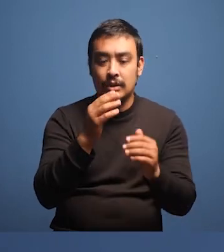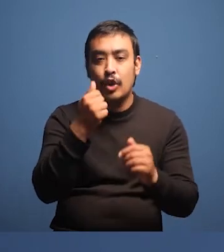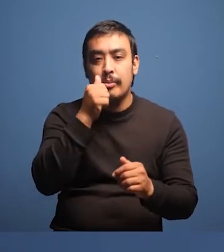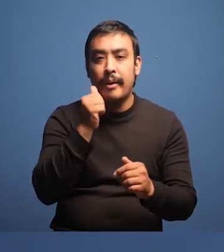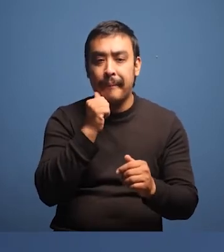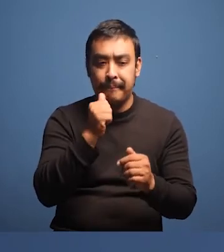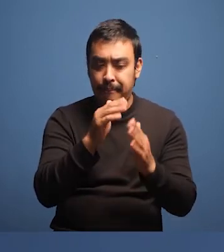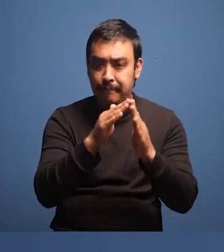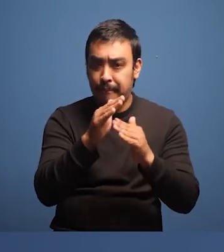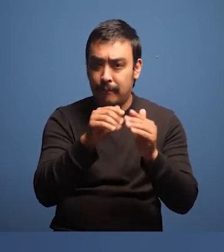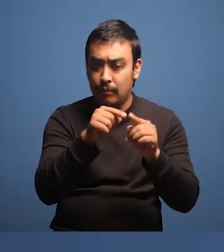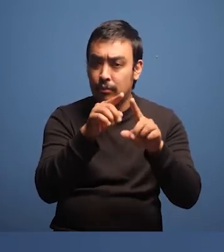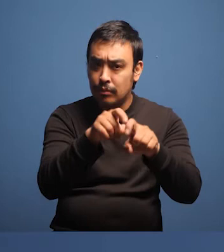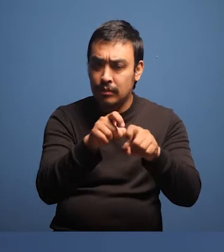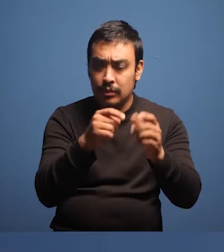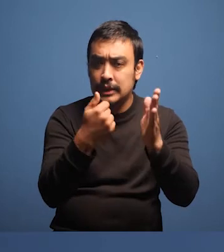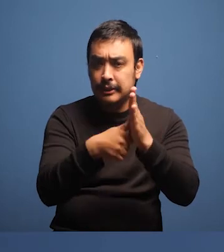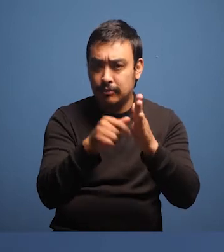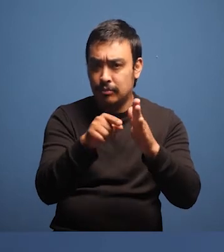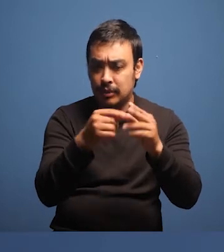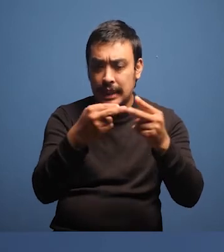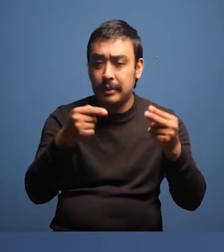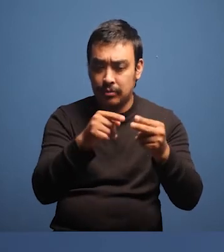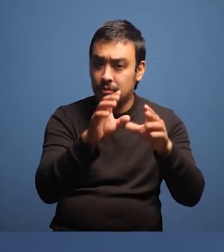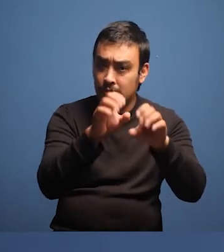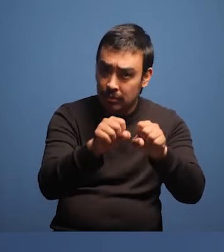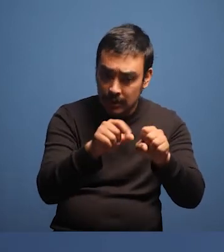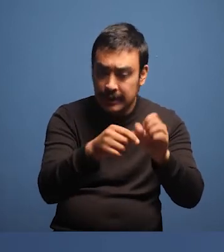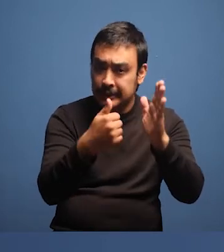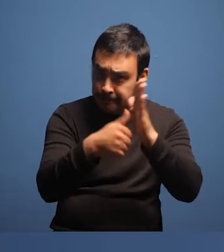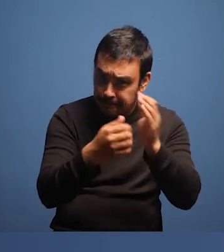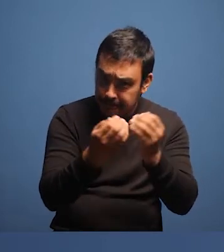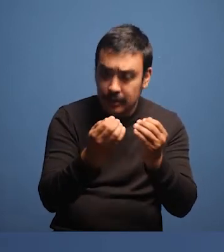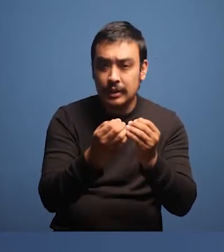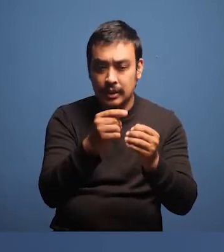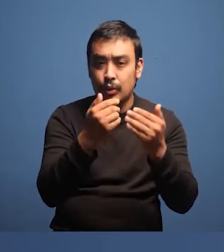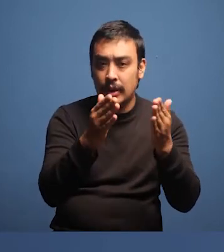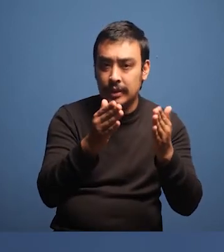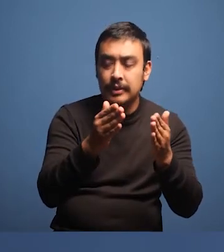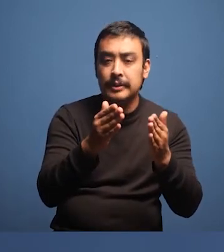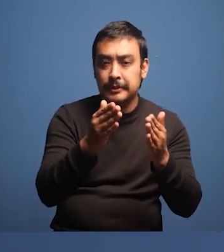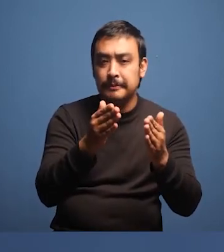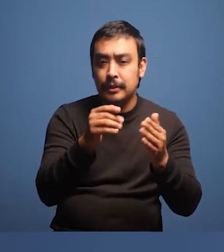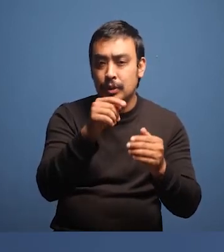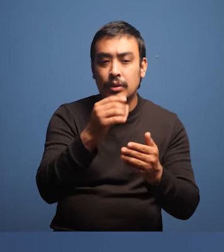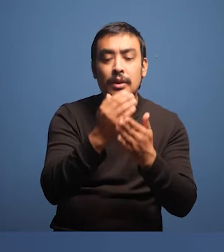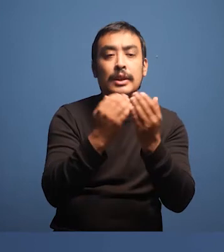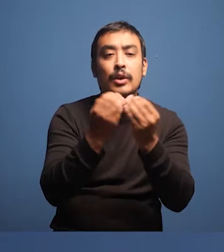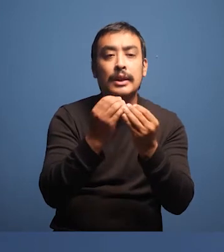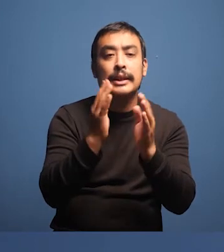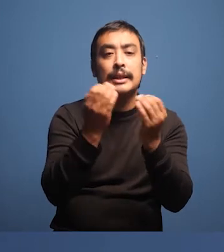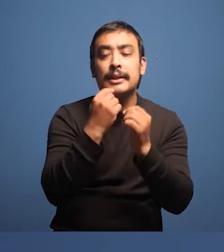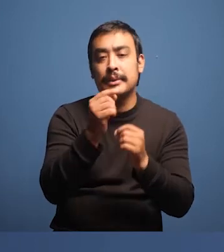एउटा एभाइलेबल छ हजुरले चाहिँ त्यसमा गएर चाहिँ त्यसलाई गएर चाहिँ खोल्न सक्नुहुन्छ र त्यो कसरी गर्ने के गर्ने